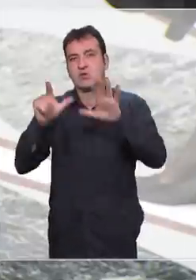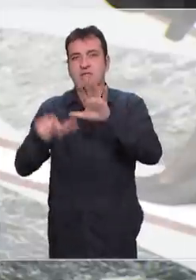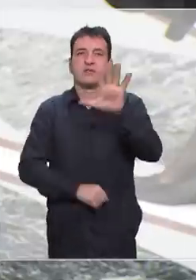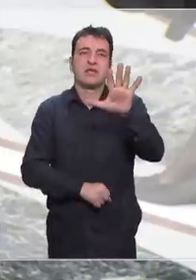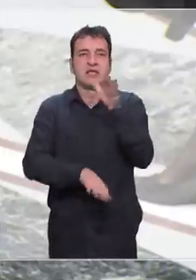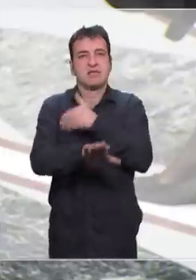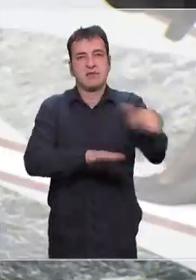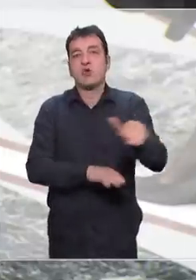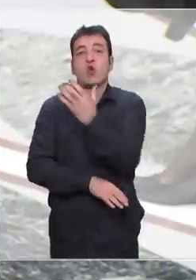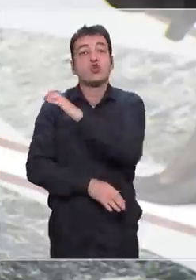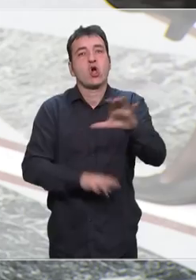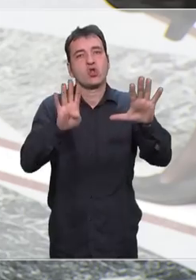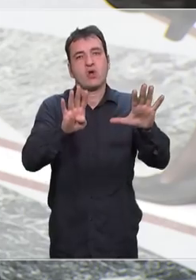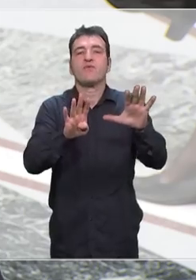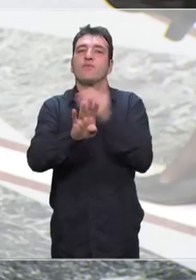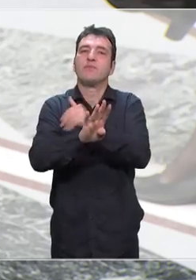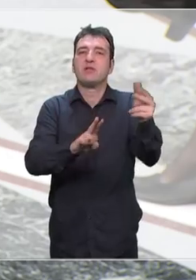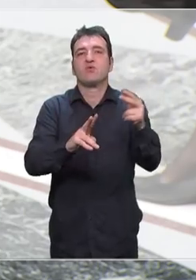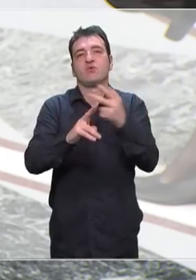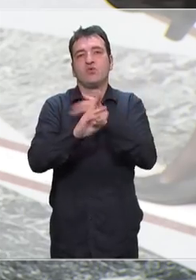d'euros à 109 millions d'euros.